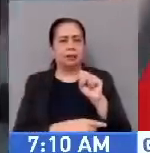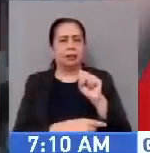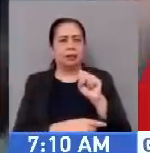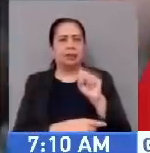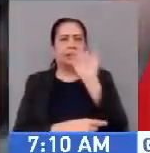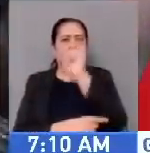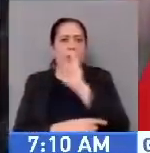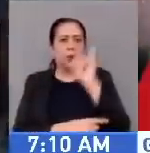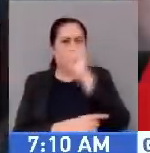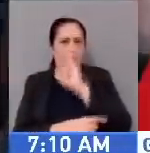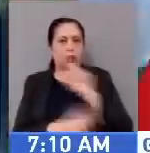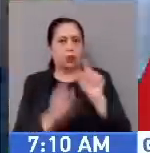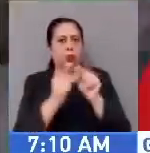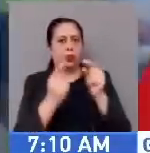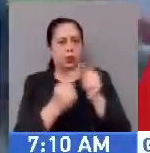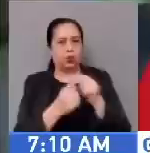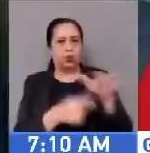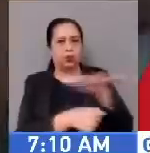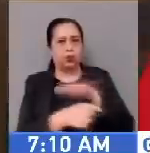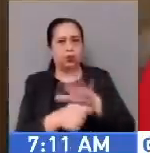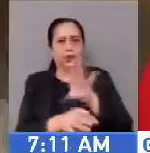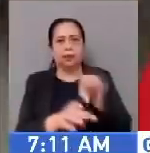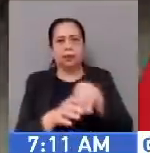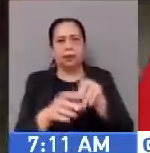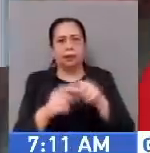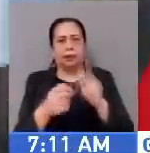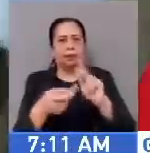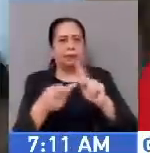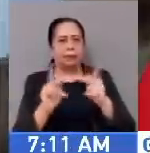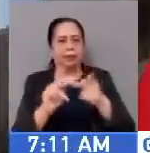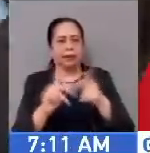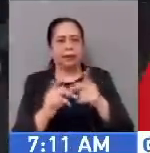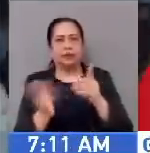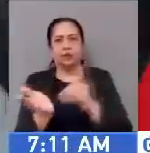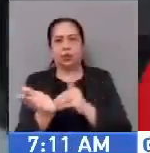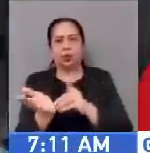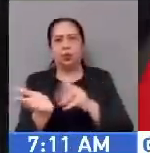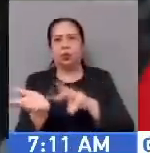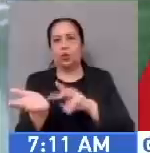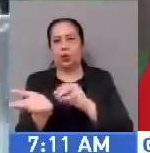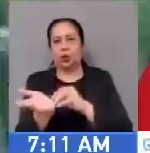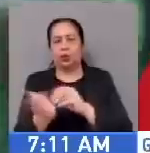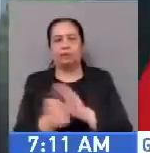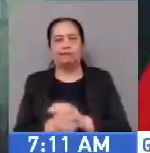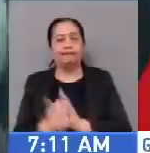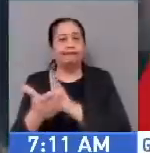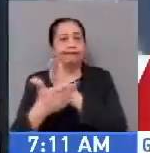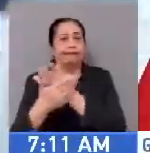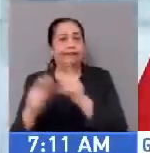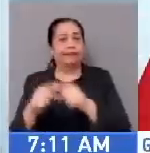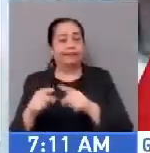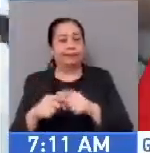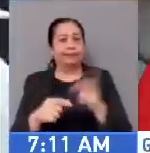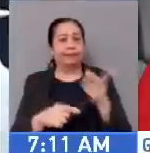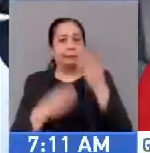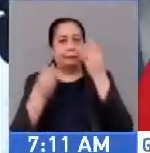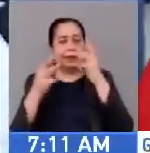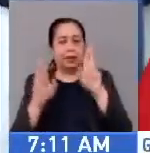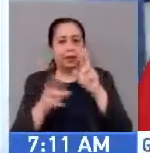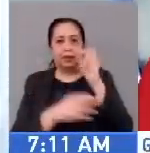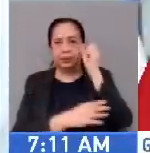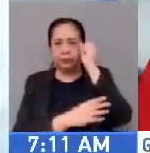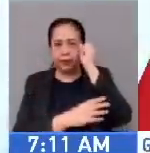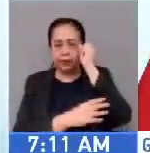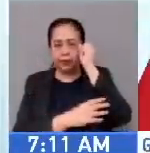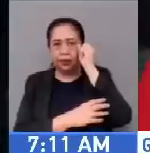ni Moreno, kabilang po ang running mate niyang si Dr. Willie Ong. Nag-courtesy call sila kay Mayor Sigfredo Betita